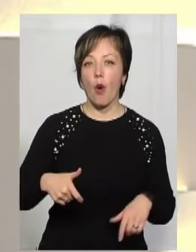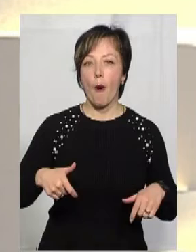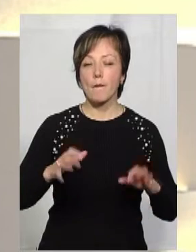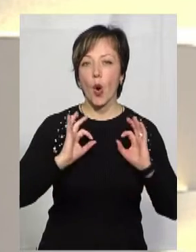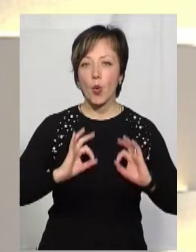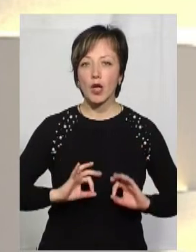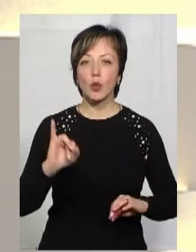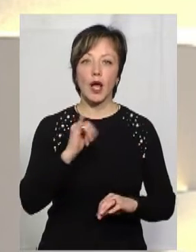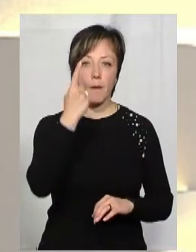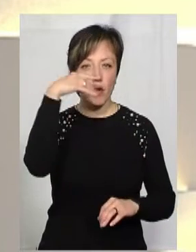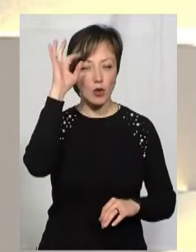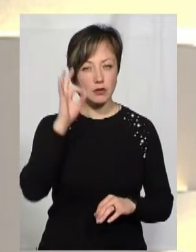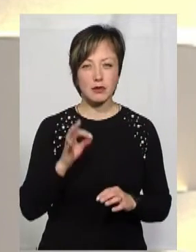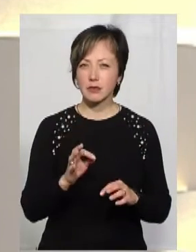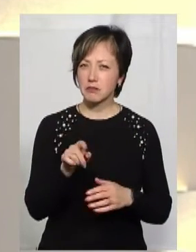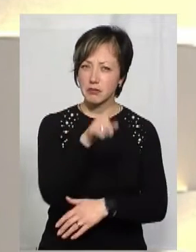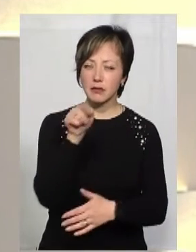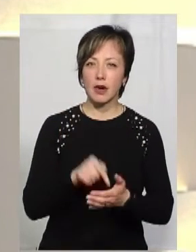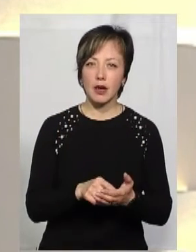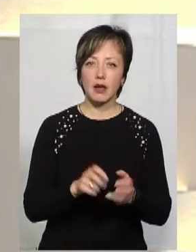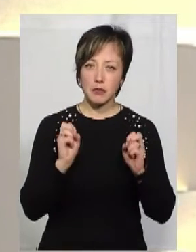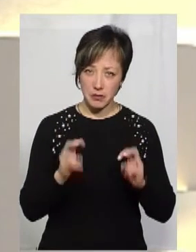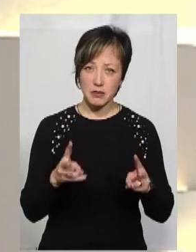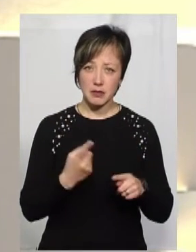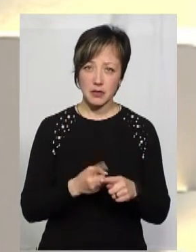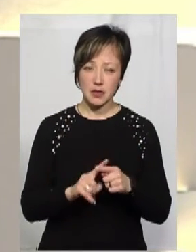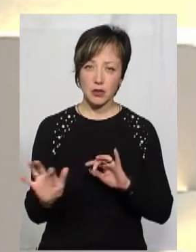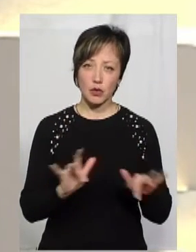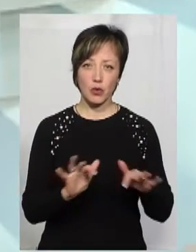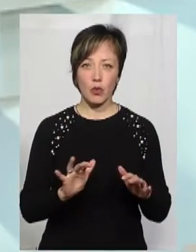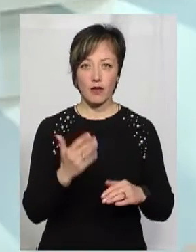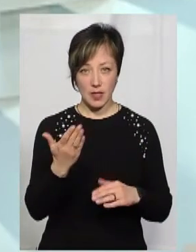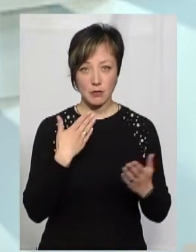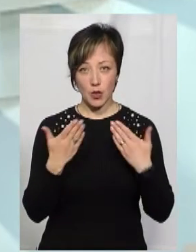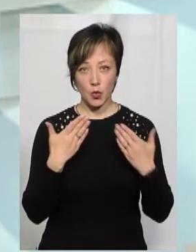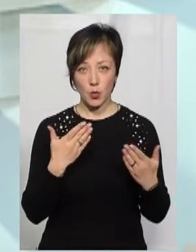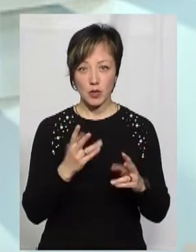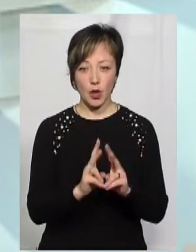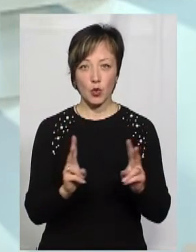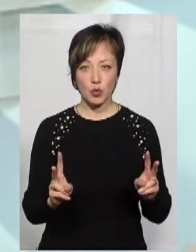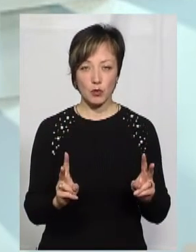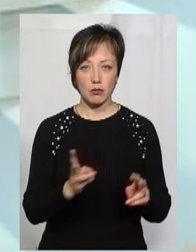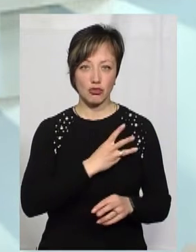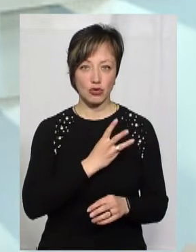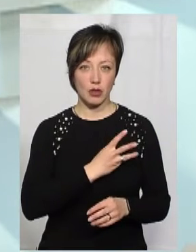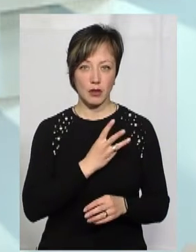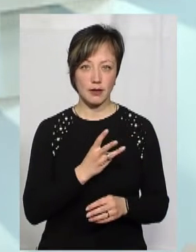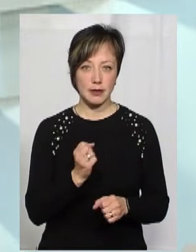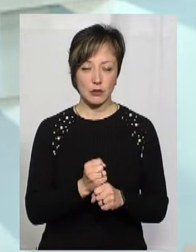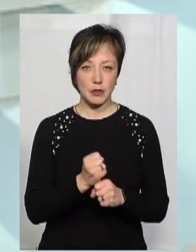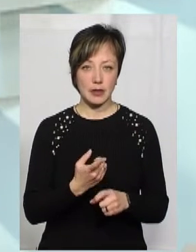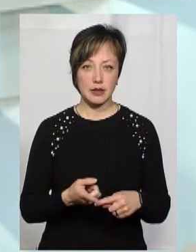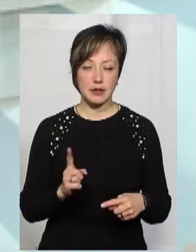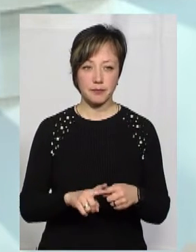поліції. От наскільки ризикованим може бути такий крок? Ви кажете, що ви спілкуєтеся з тими, хто...